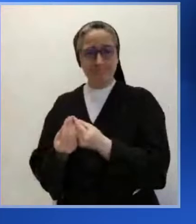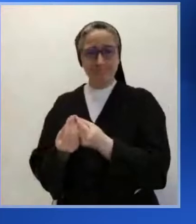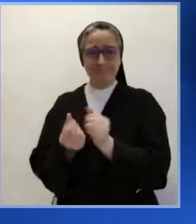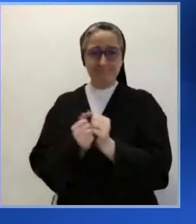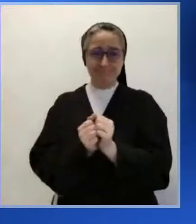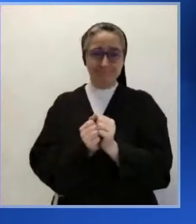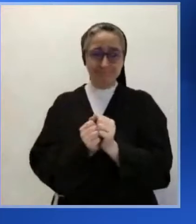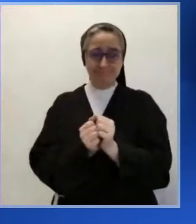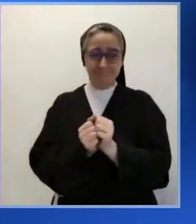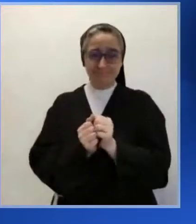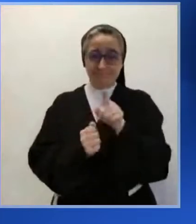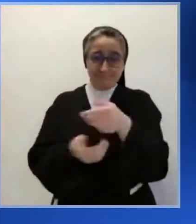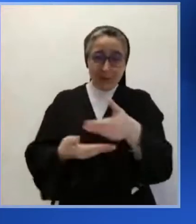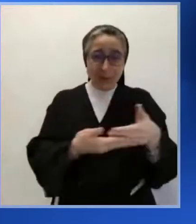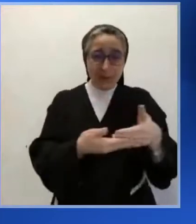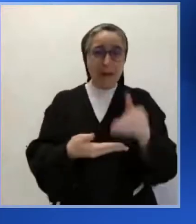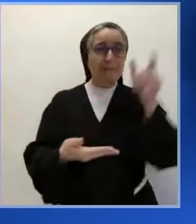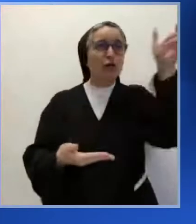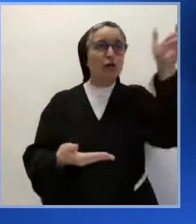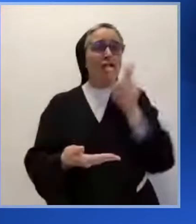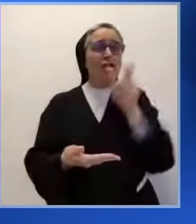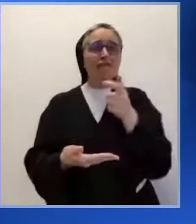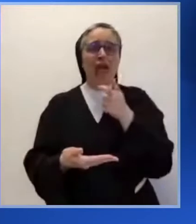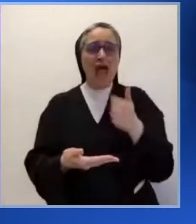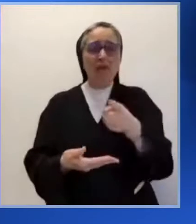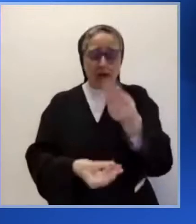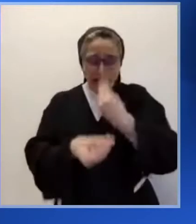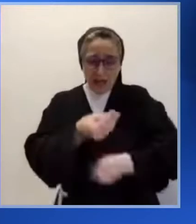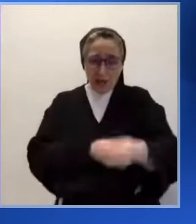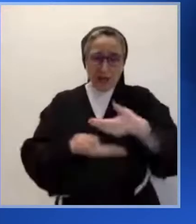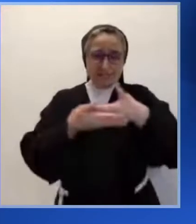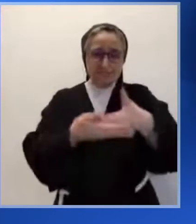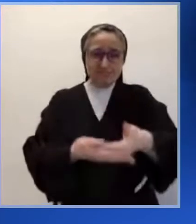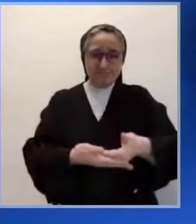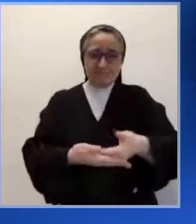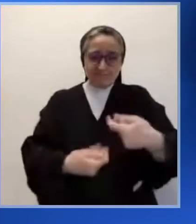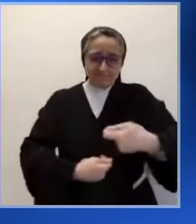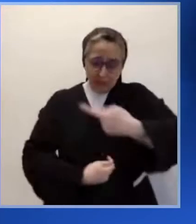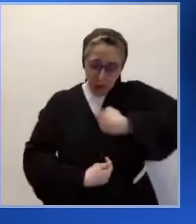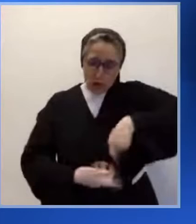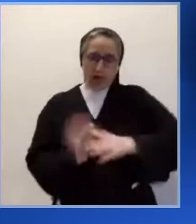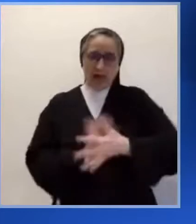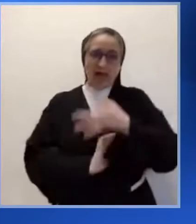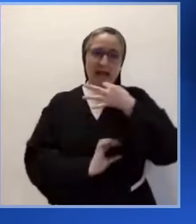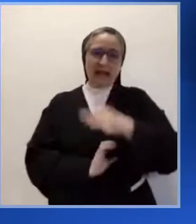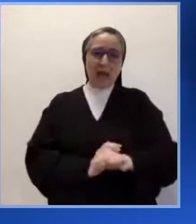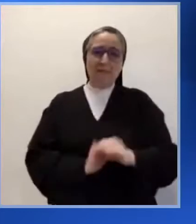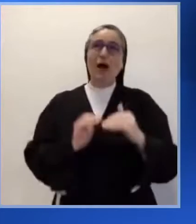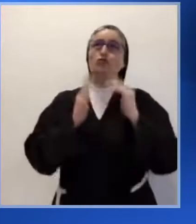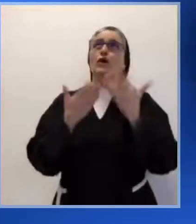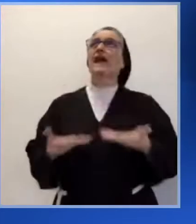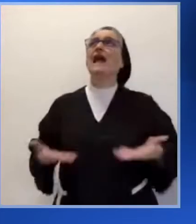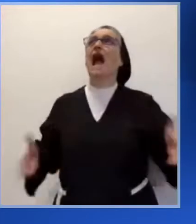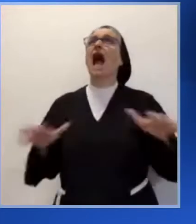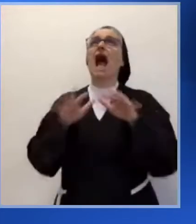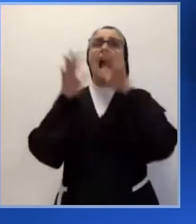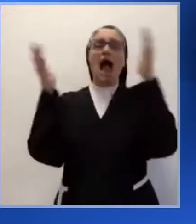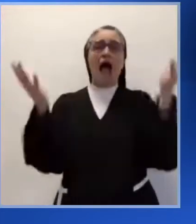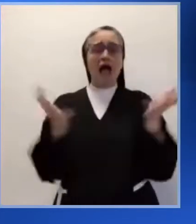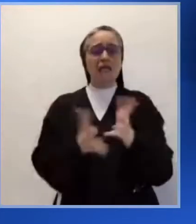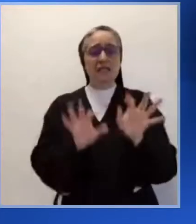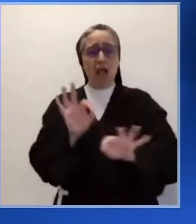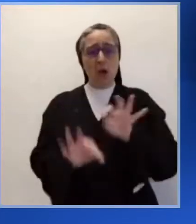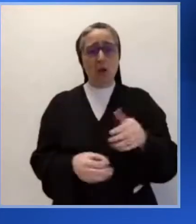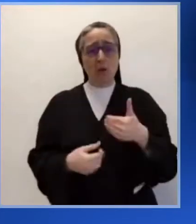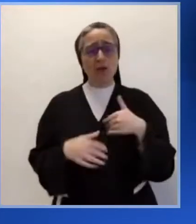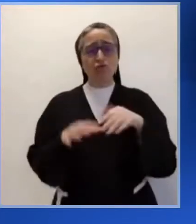Verbo eterno, che ti sei fatto carne, rendici premurosi verso la nostra casa comune, anch'essa sofferente